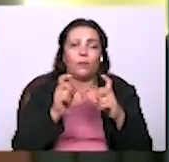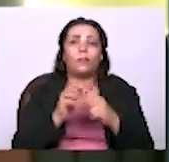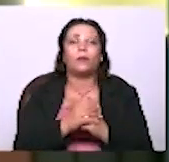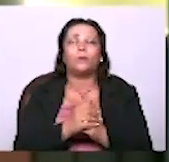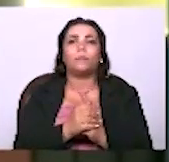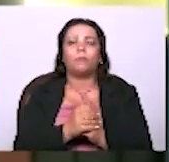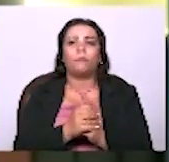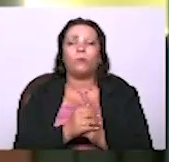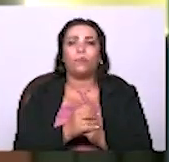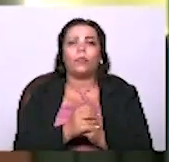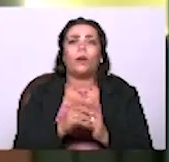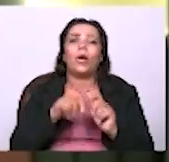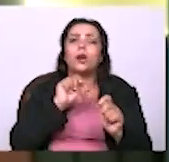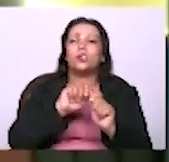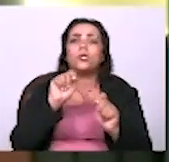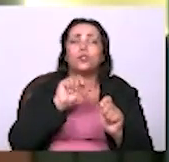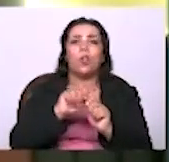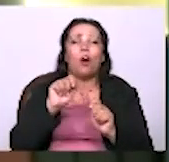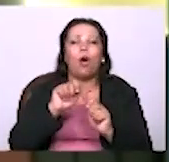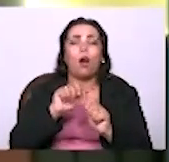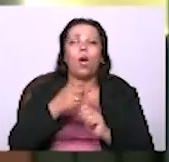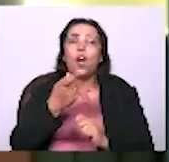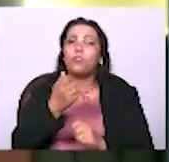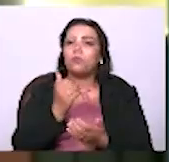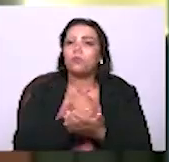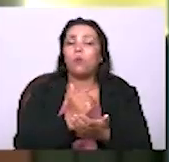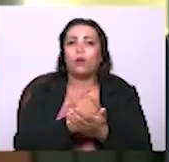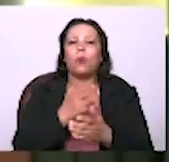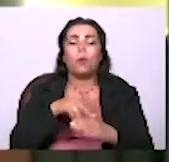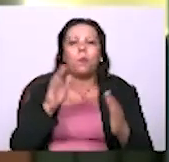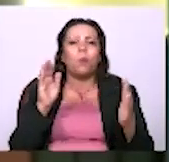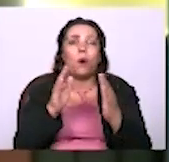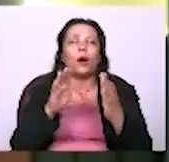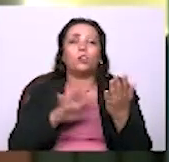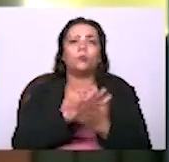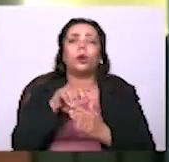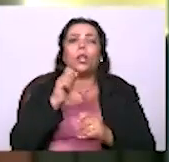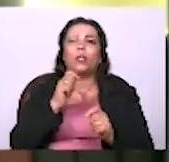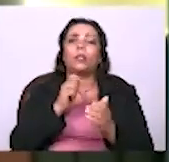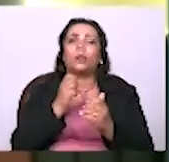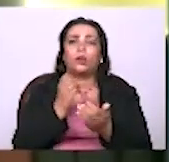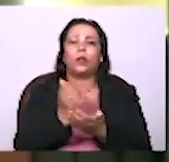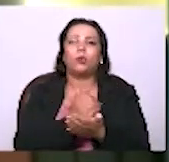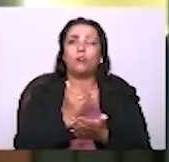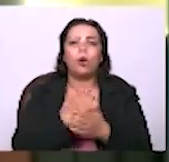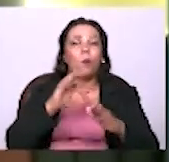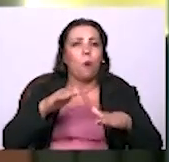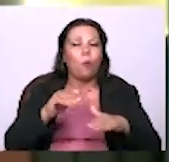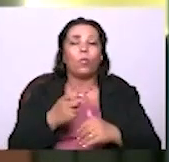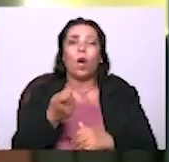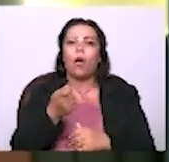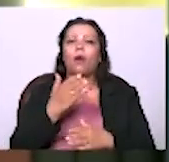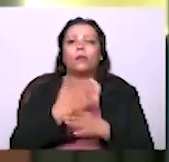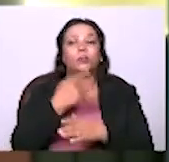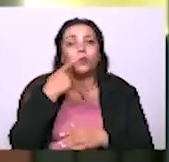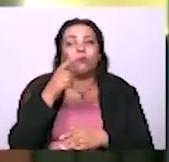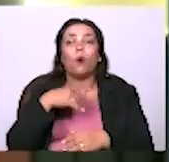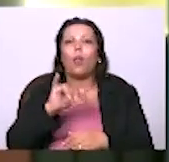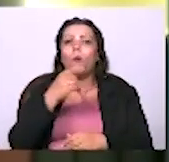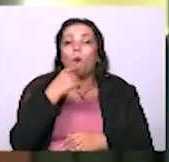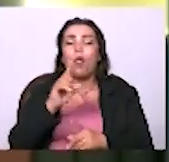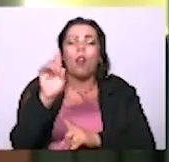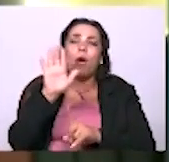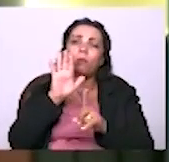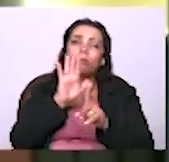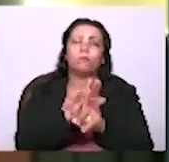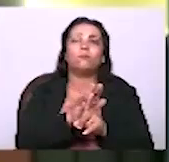مساله الاصلاح الاقتصادي ومواجهه المشكلات الاقتصاديه اللي موجوده ودايما نقول كان